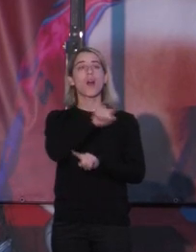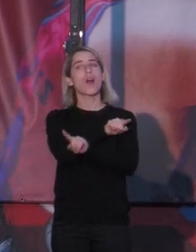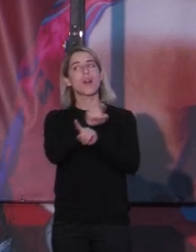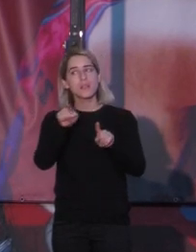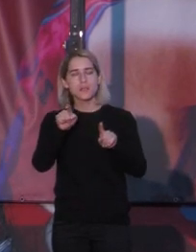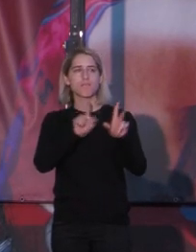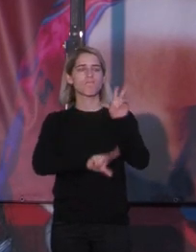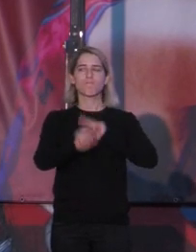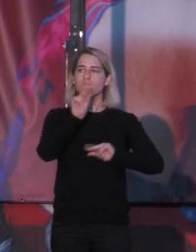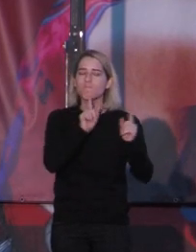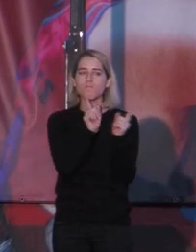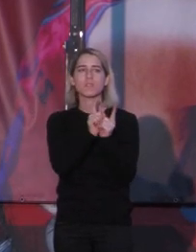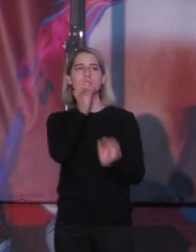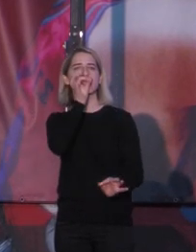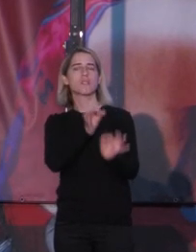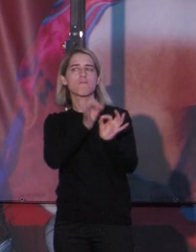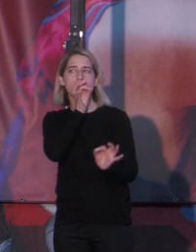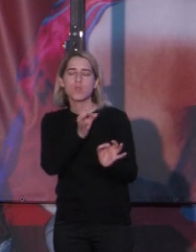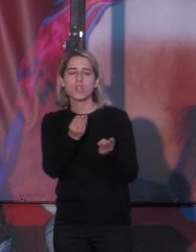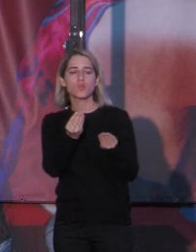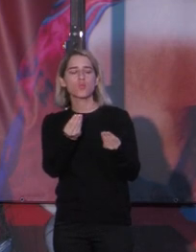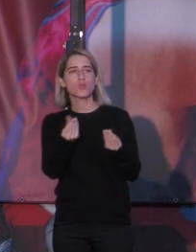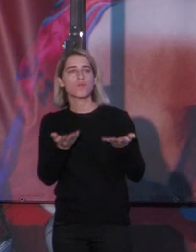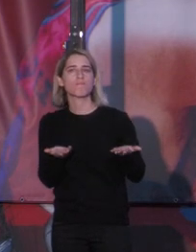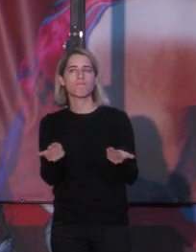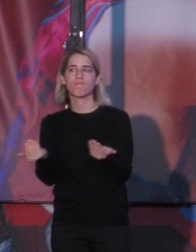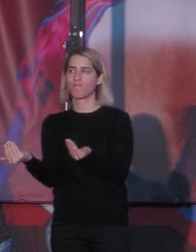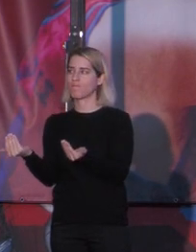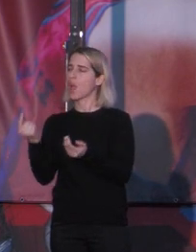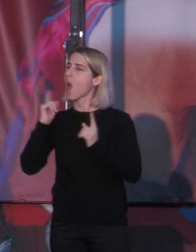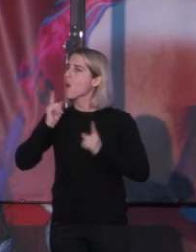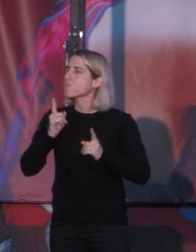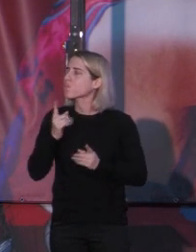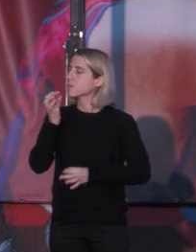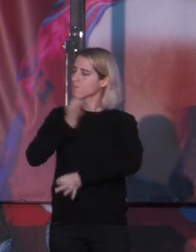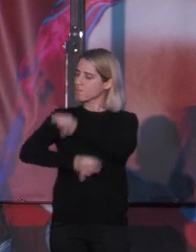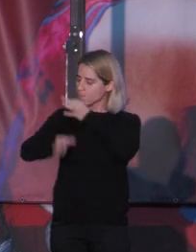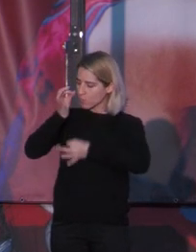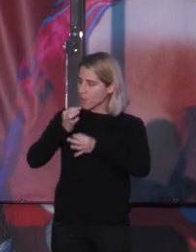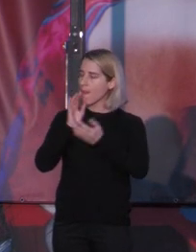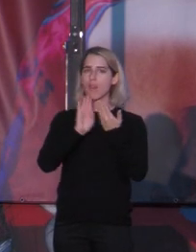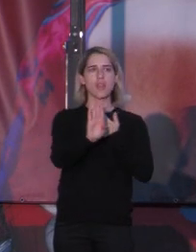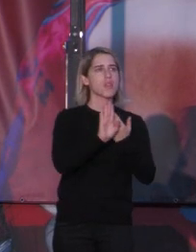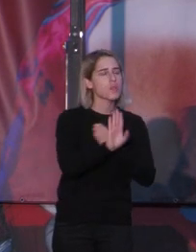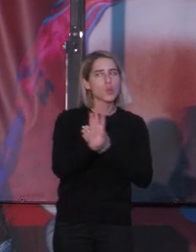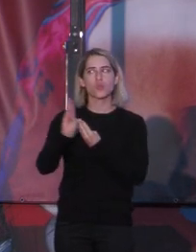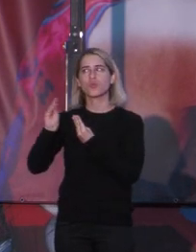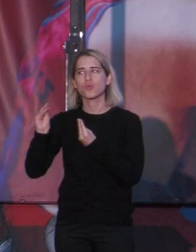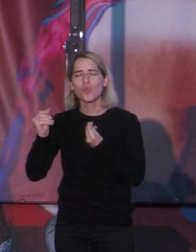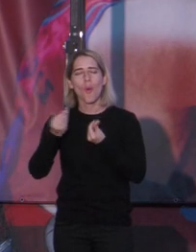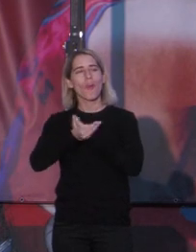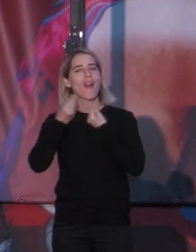τις συζητήσεις, με τις συμβουλές σας, με την παρότρινσή σας, με την άποψή σας για μένα στις γείτονες, με τα καλά σας